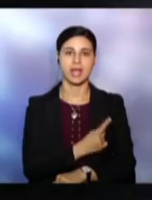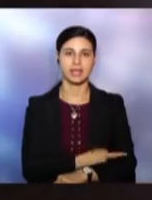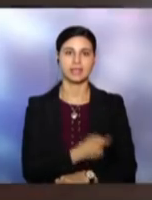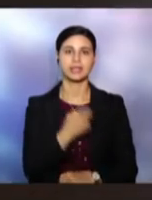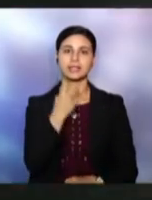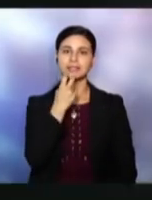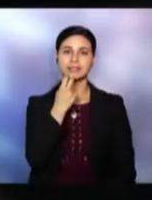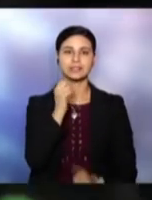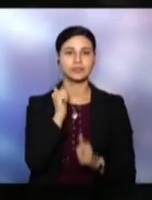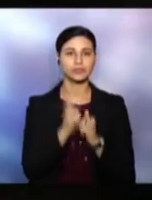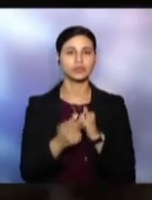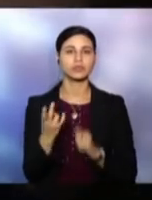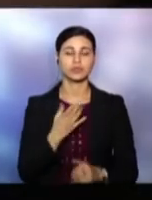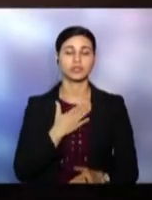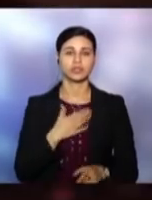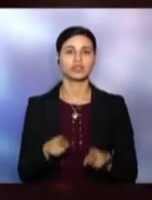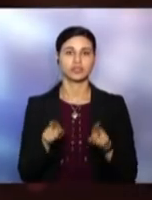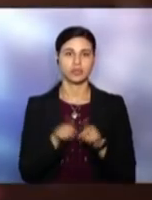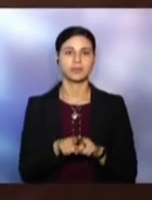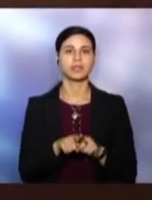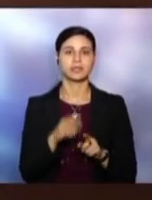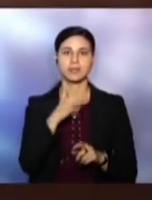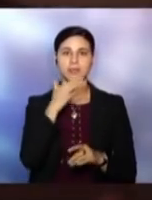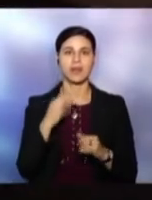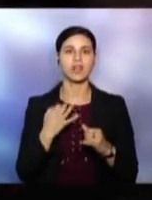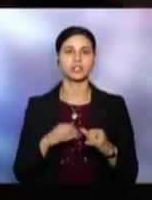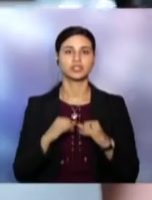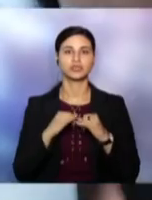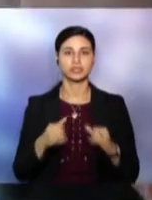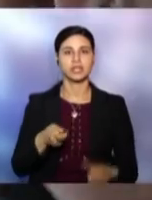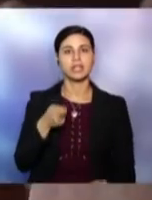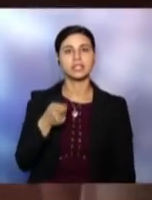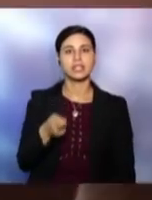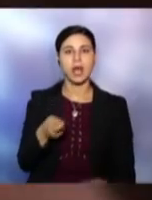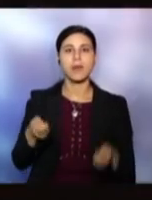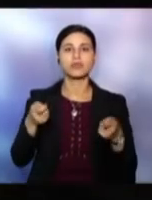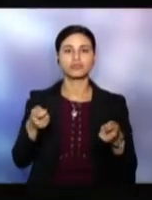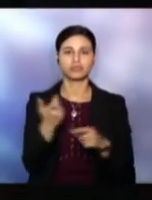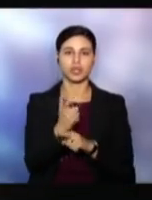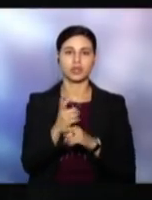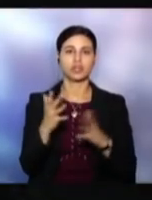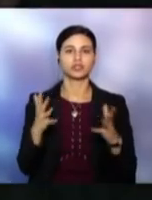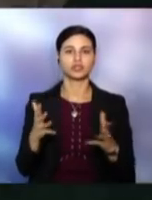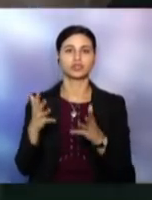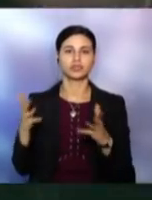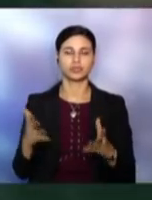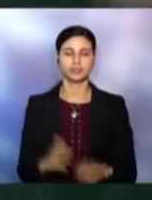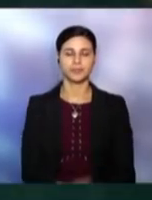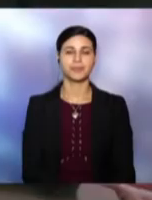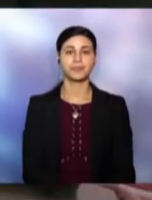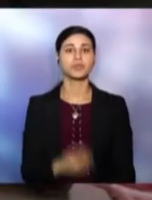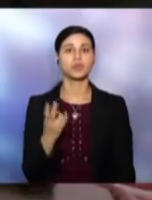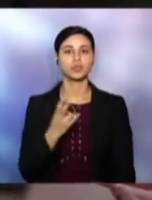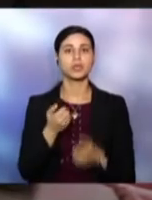ღიმილია საჭირო. ჩემთანაც ისე, როგორც ყველა მრავალშვილო ოჯახი, დიდ ქვაბში და დიდ ტაფაზე მზადდება საკვები. მაქსიმალურად ვცდილობ შევუწყო ხელი,